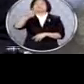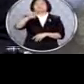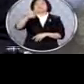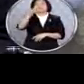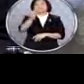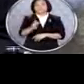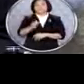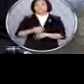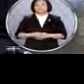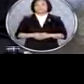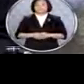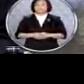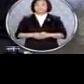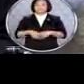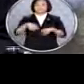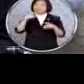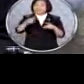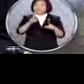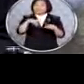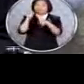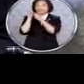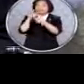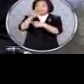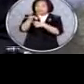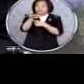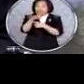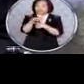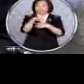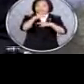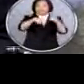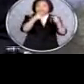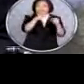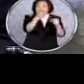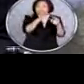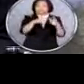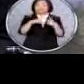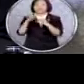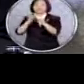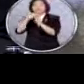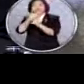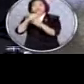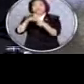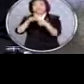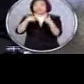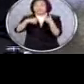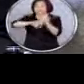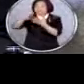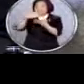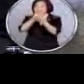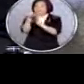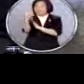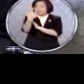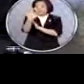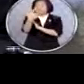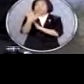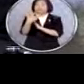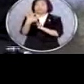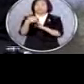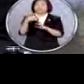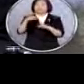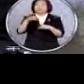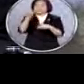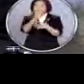近我们老农年金跟社福津贴一次通过的时候，我们也把8种社会福利的津贴人士呢能